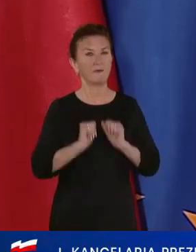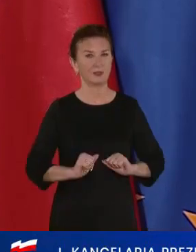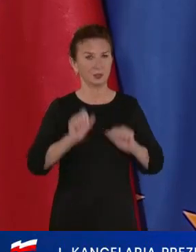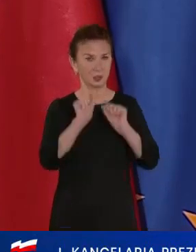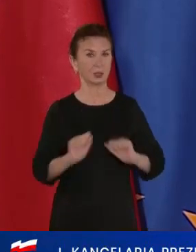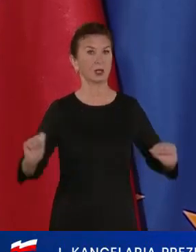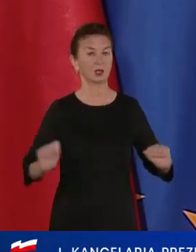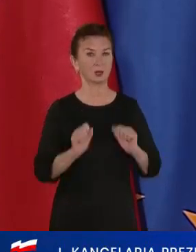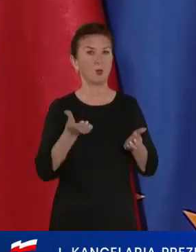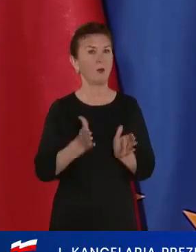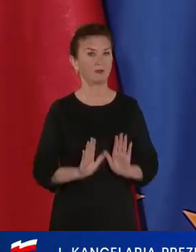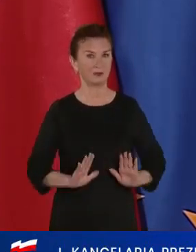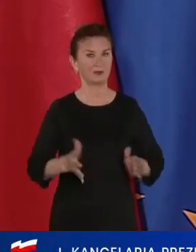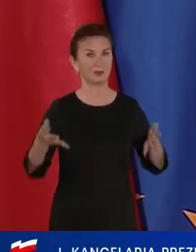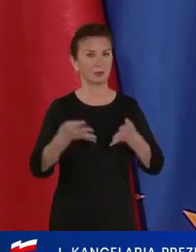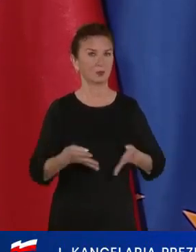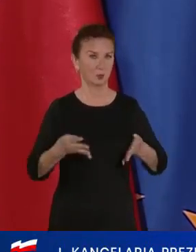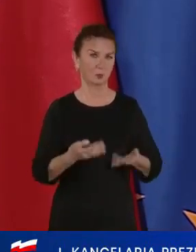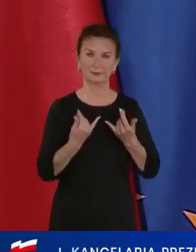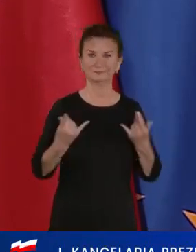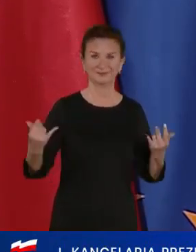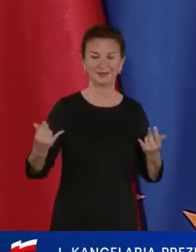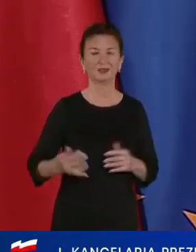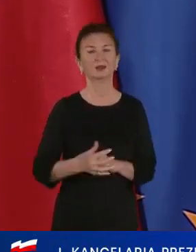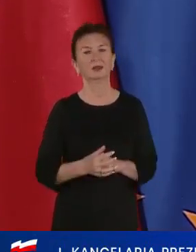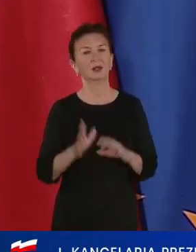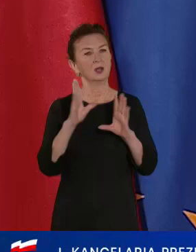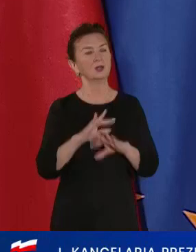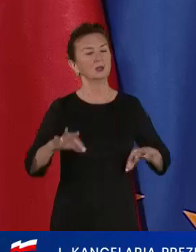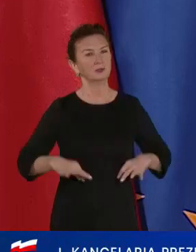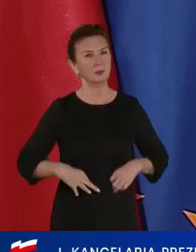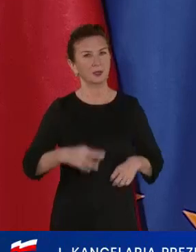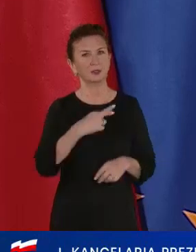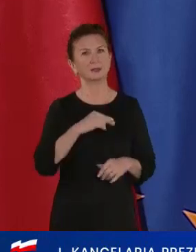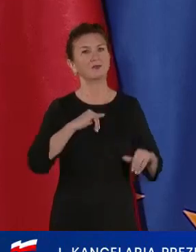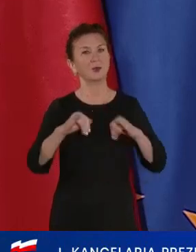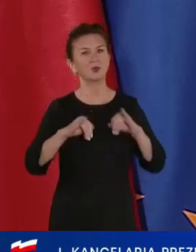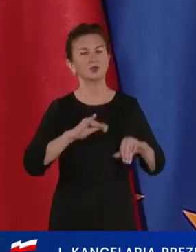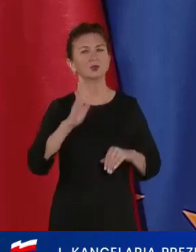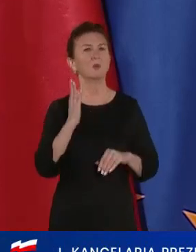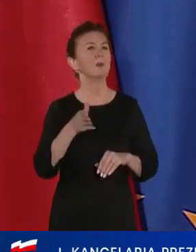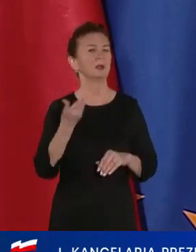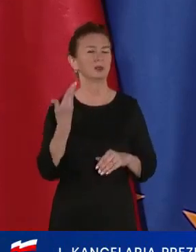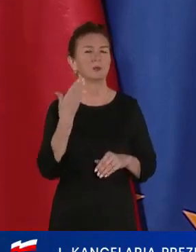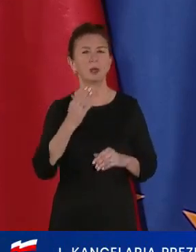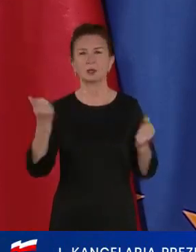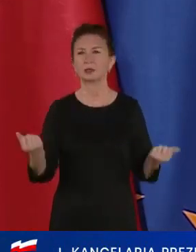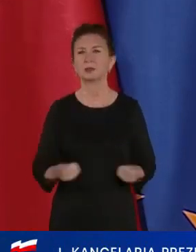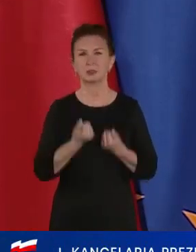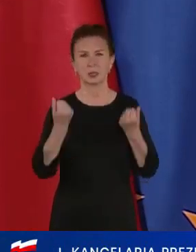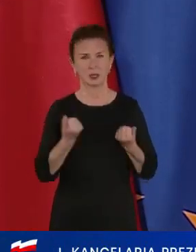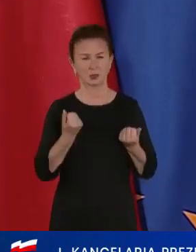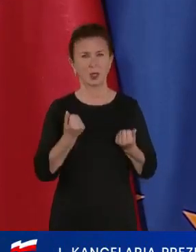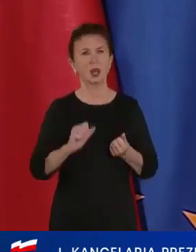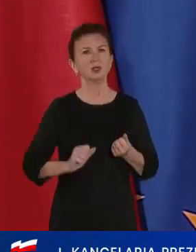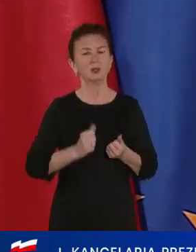siłownie, kluby fitness i tak dalej. Szanowni Państwo, rząd dołoży wszelkich starań, żeby uratować jak najwięcej